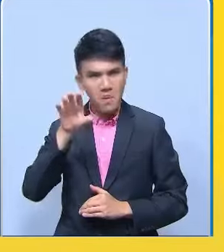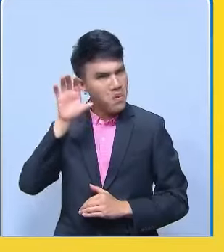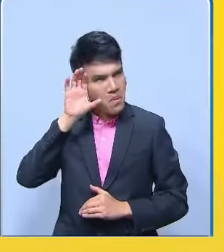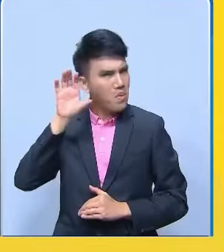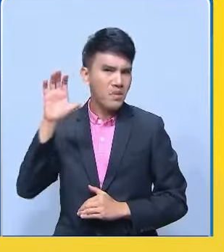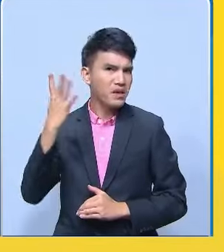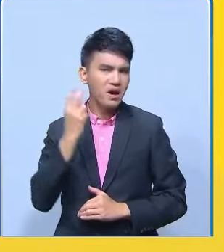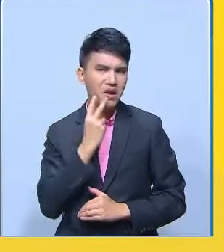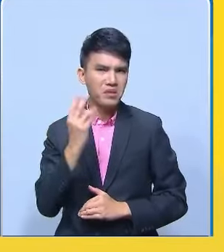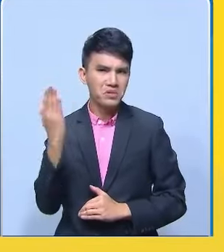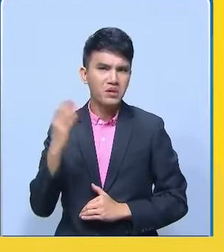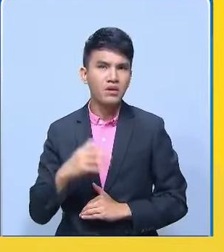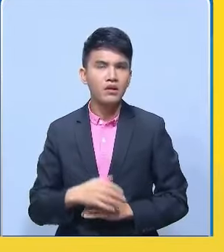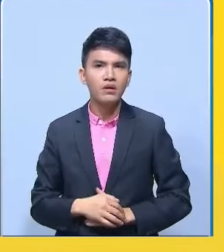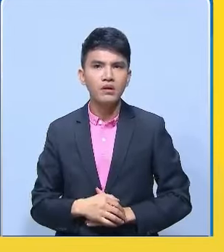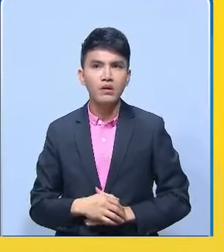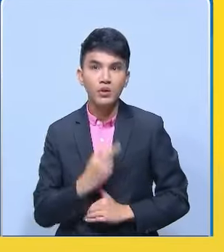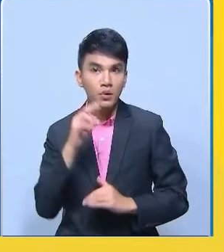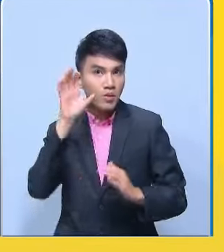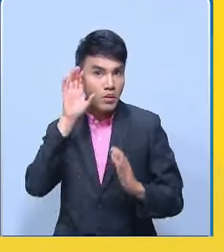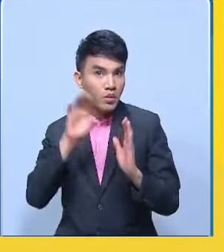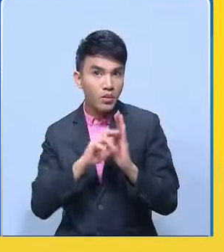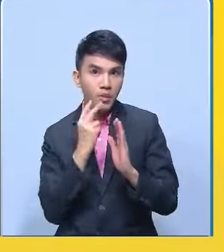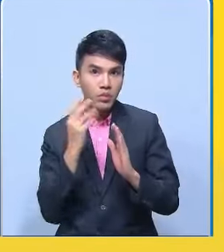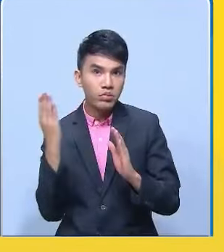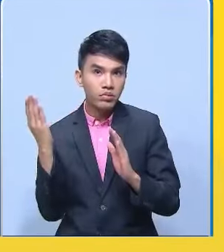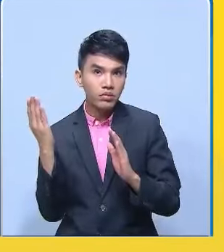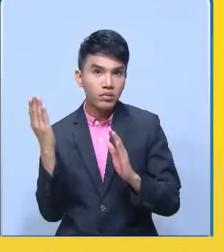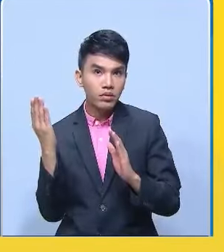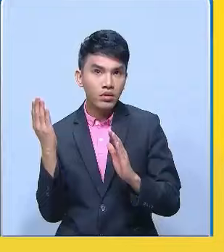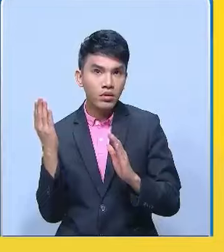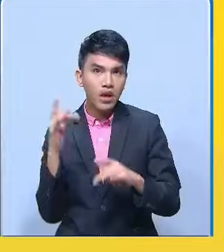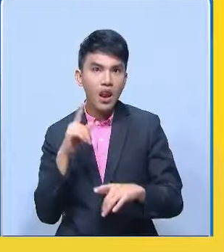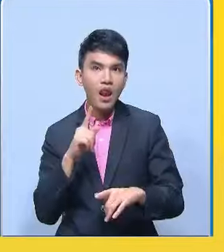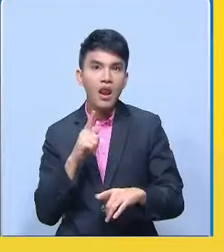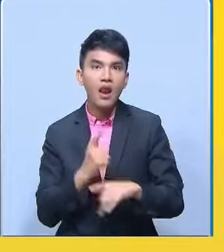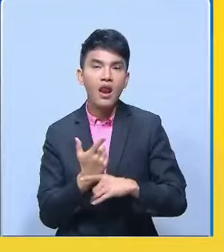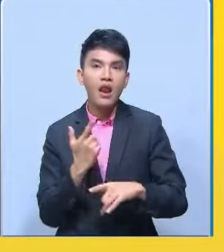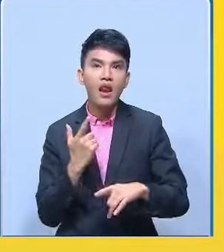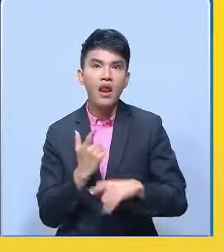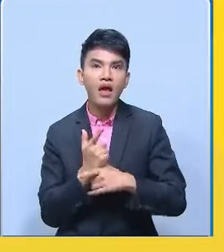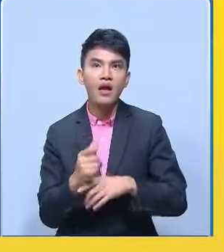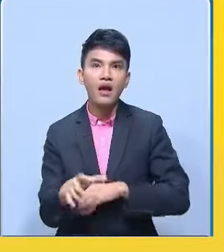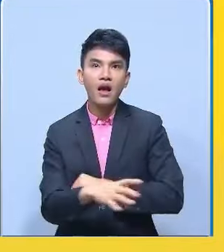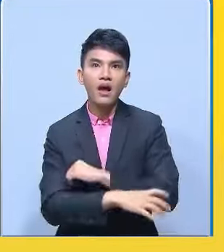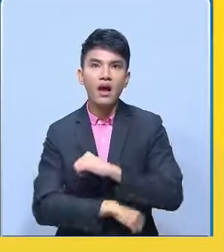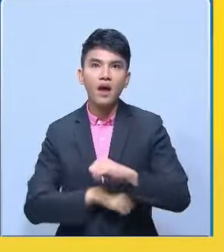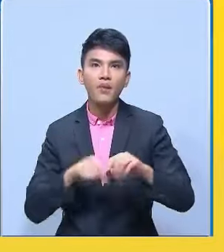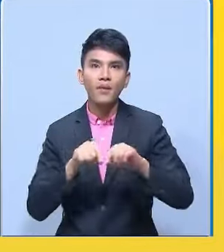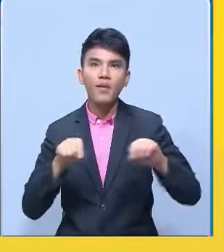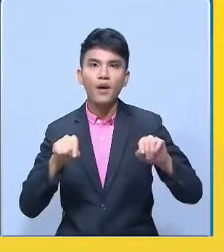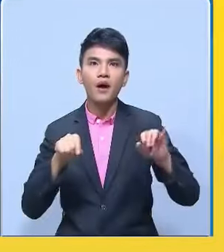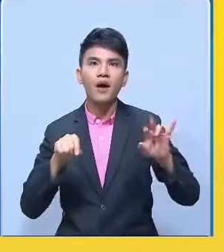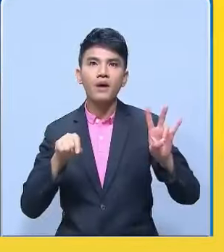ตุแบบนี้ได้ครับนี่ครับเอาเห็นภาพไกลๆเราขึ้นข้อความไว ้เหล็กจริง เป็นแบบท่อนเหล็กยาว7เมตรอ่ะ